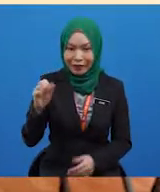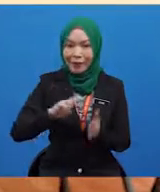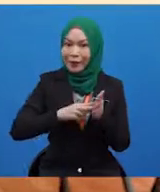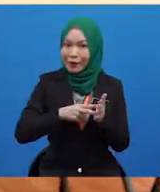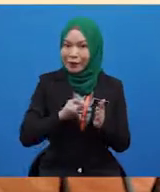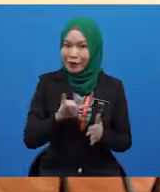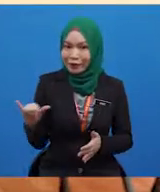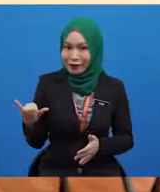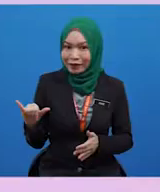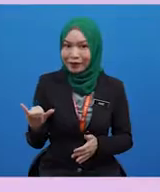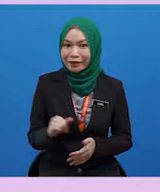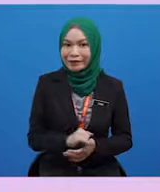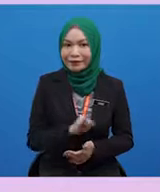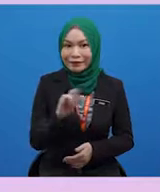wacana?